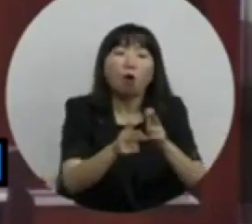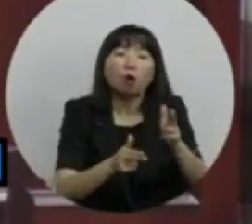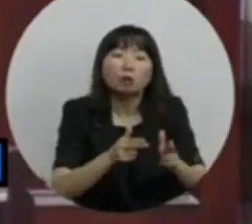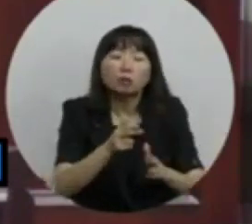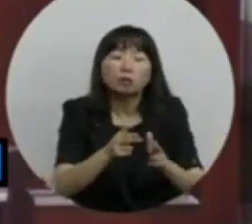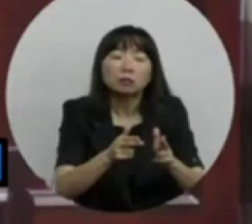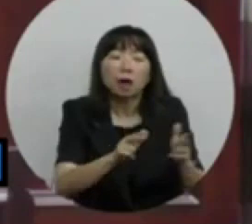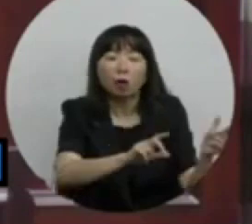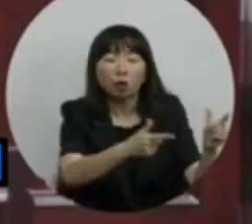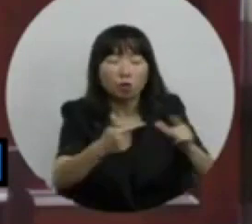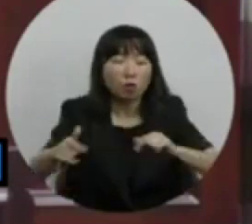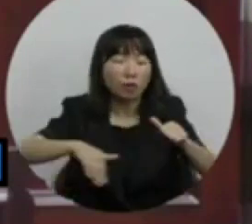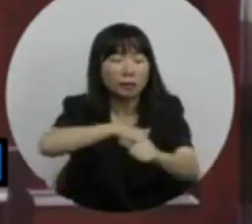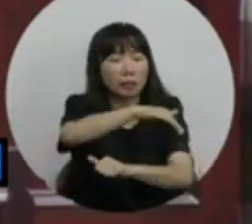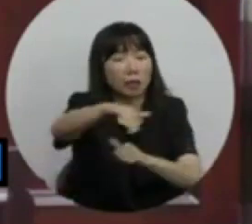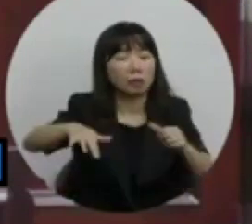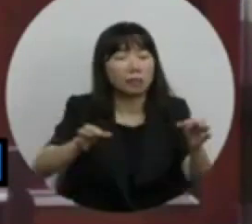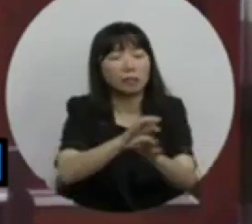추진할 계획입니다.